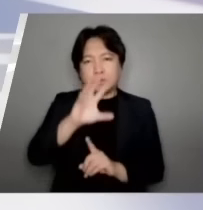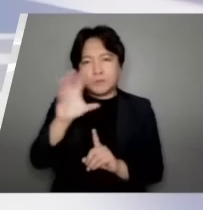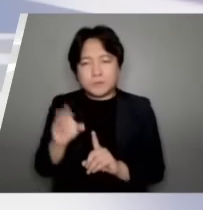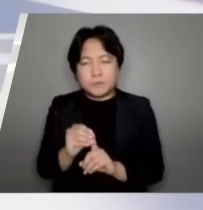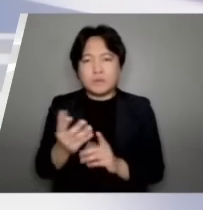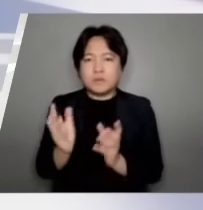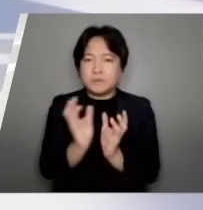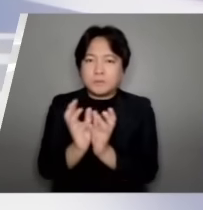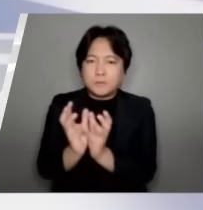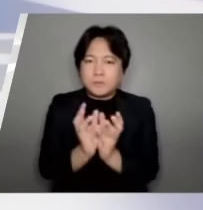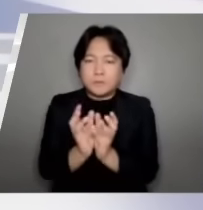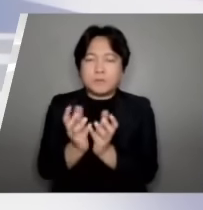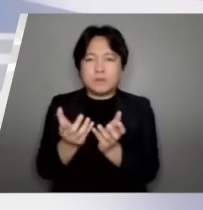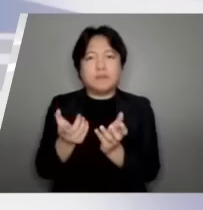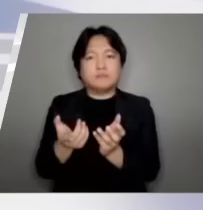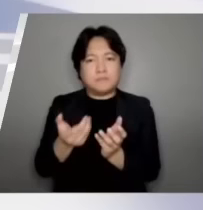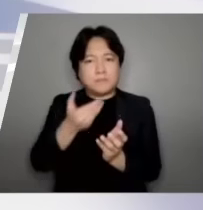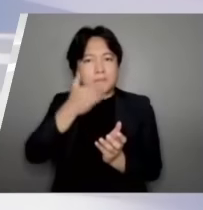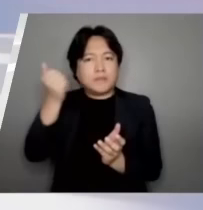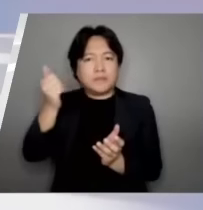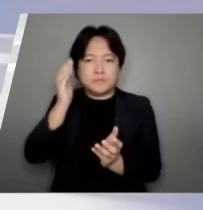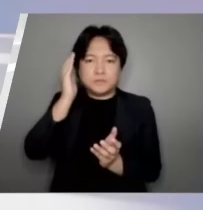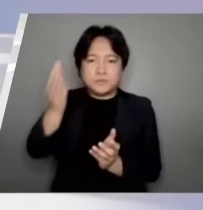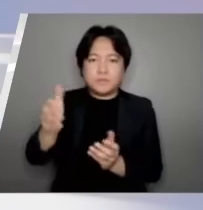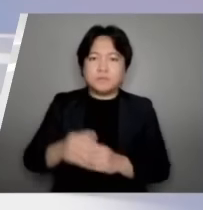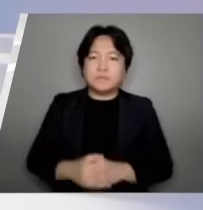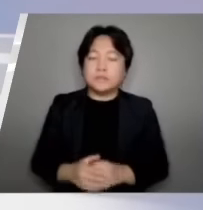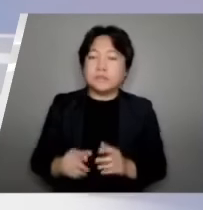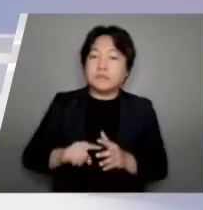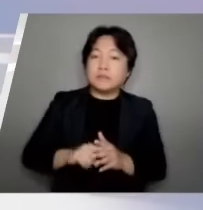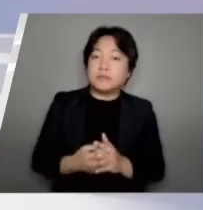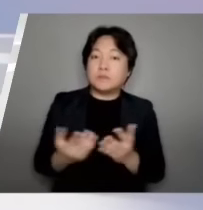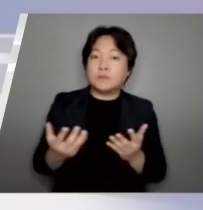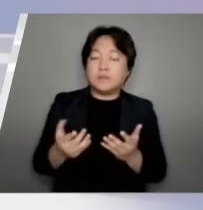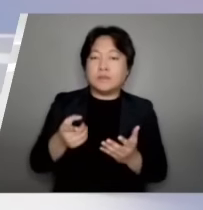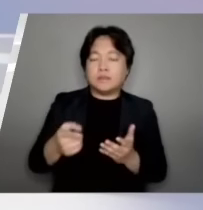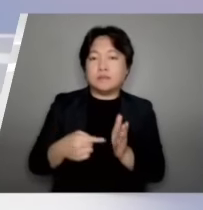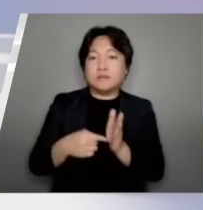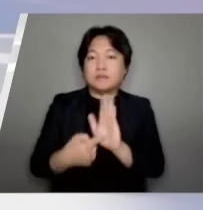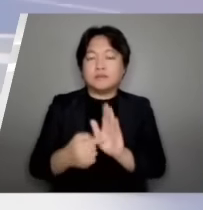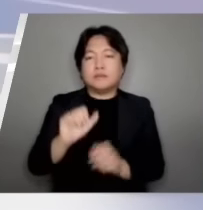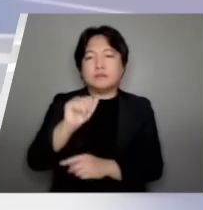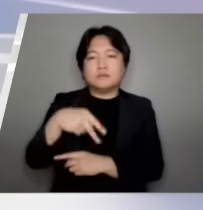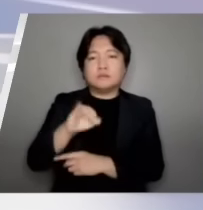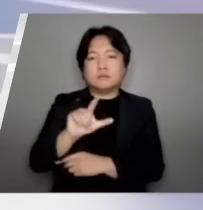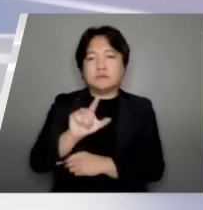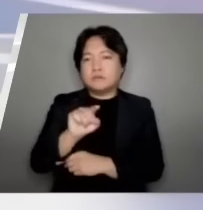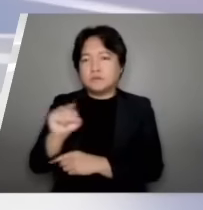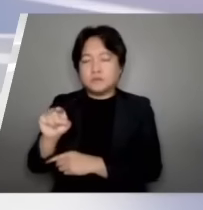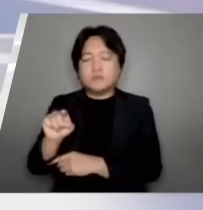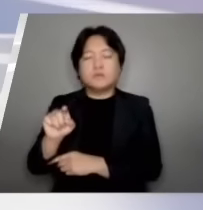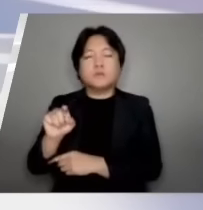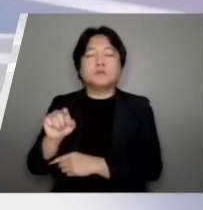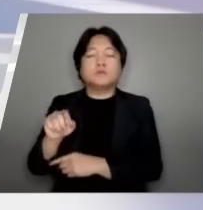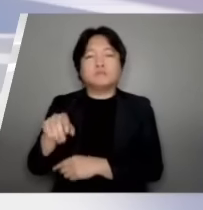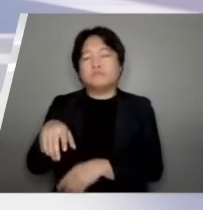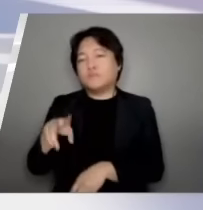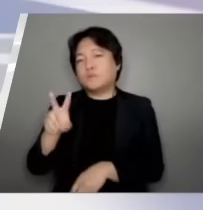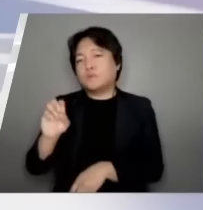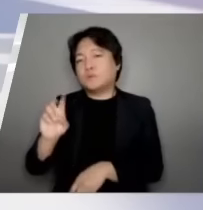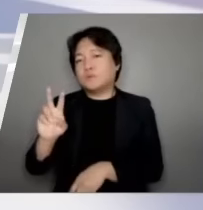woven together for a better future. Magsisimula ang expo sa buwan ng Abril hanggang Oktubre 2025. Ayon sa Tourism